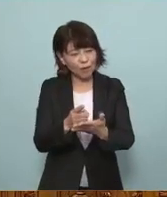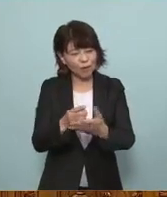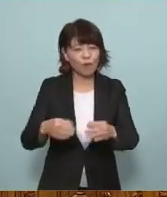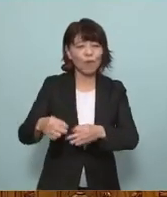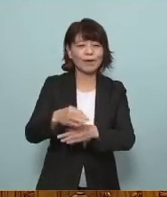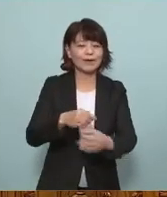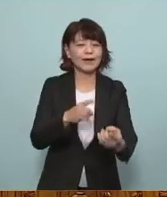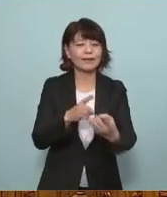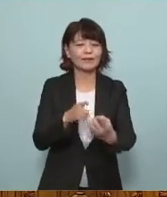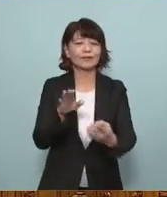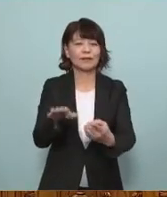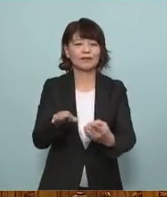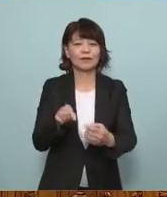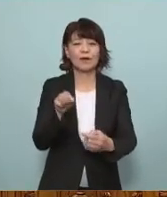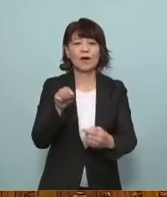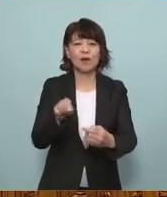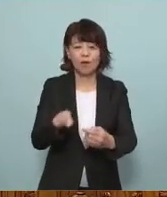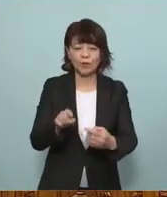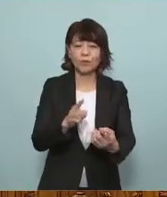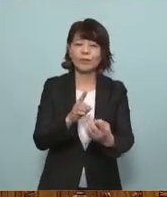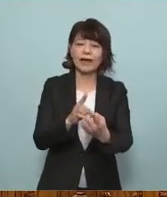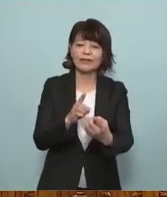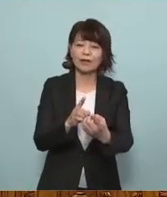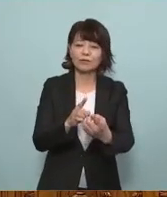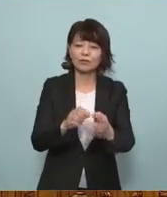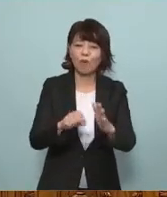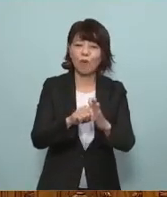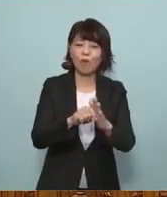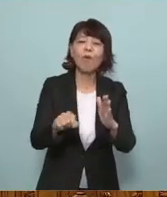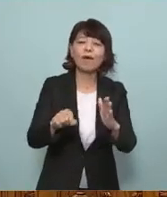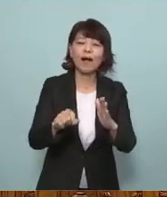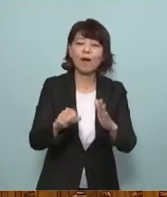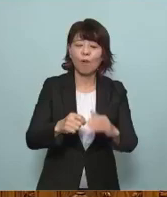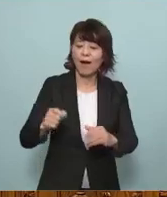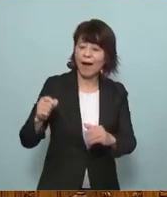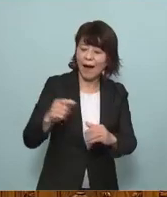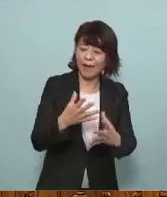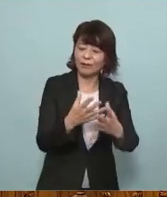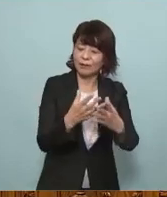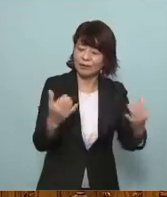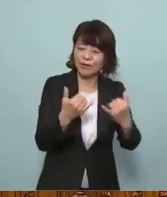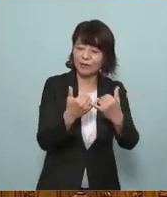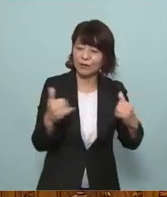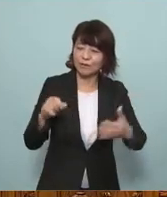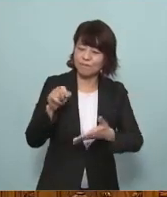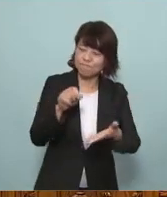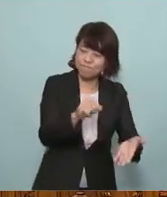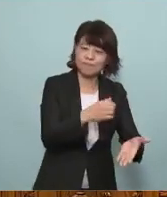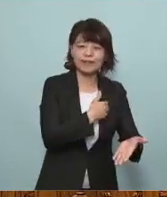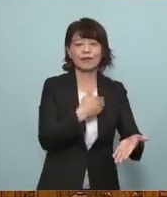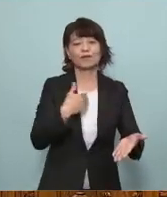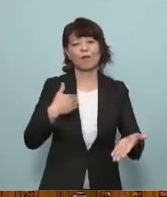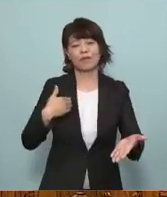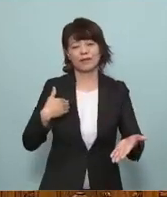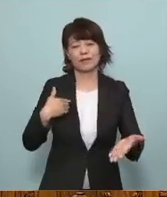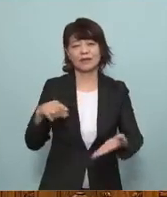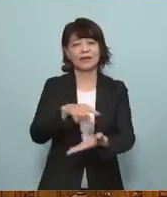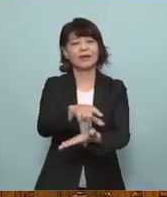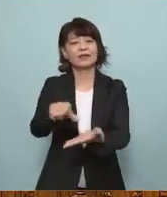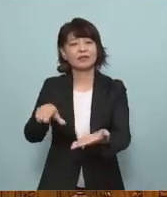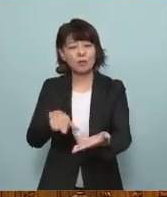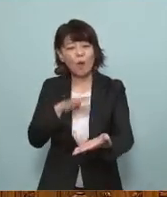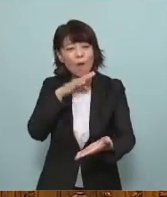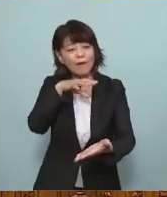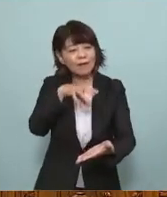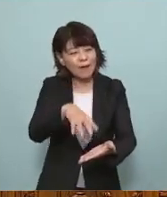この経済対策の効果をより早く、より多くの人々にお届けできるよう、地方や現場の